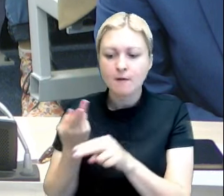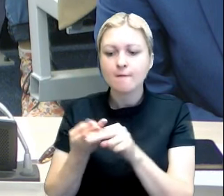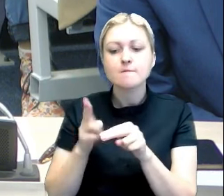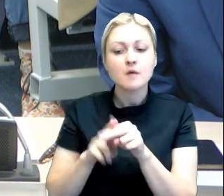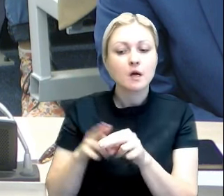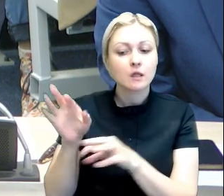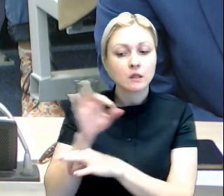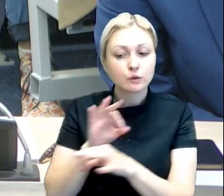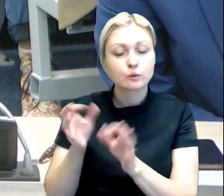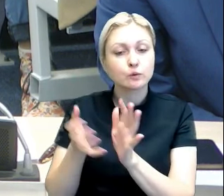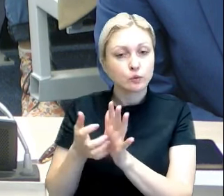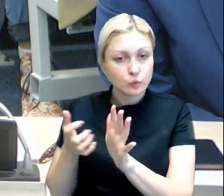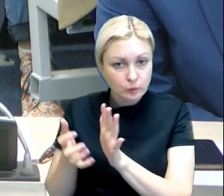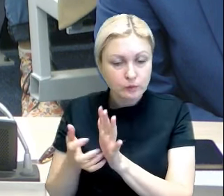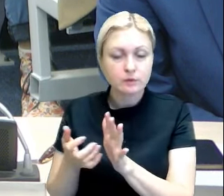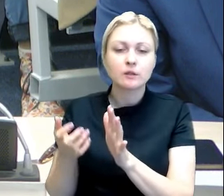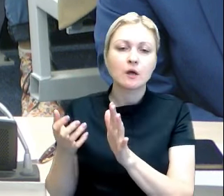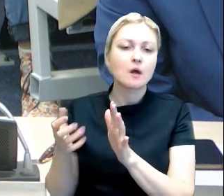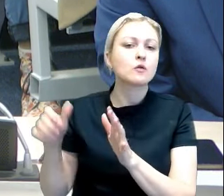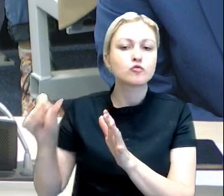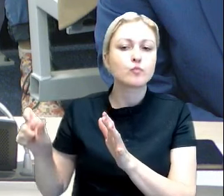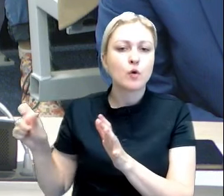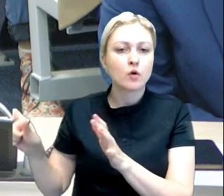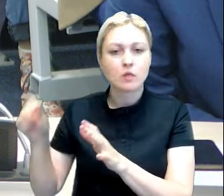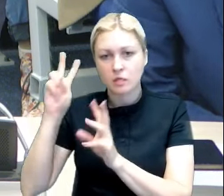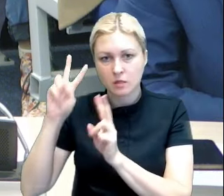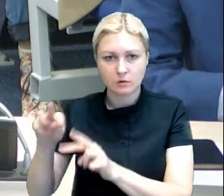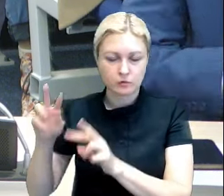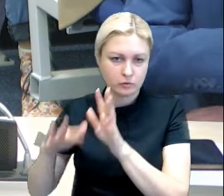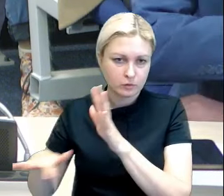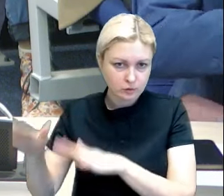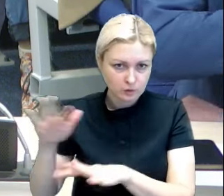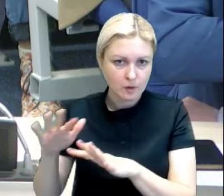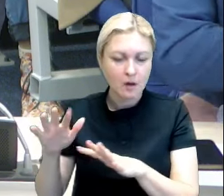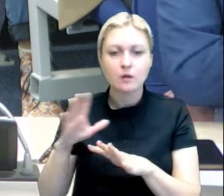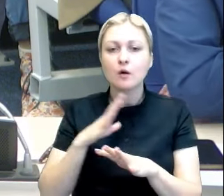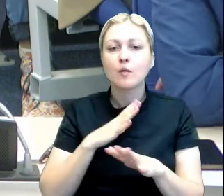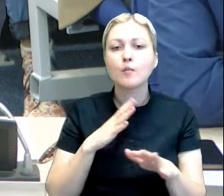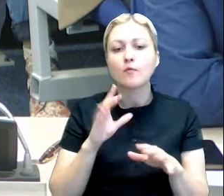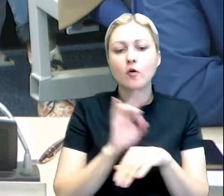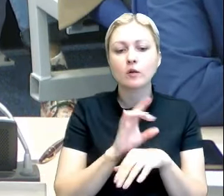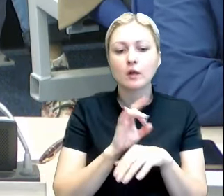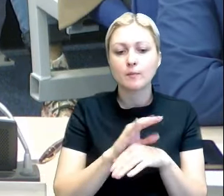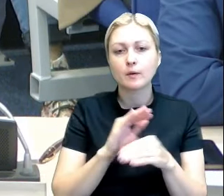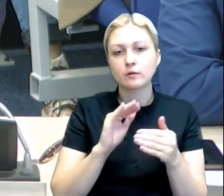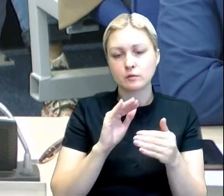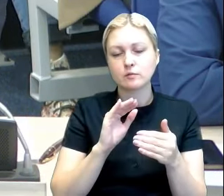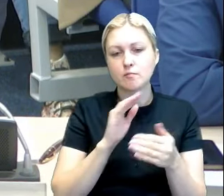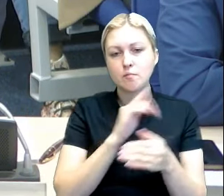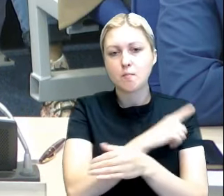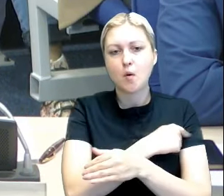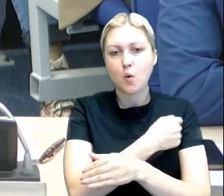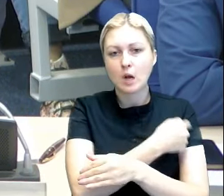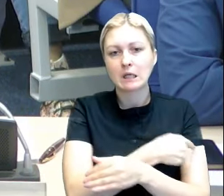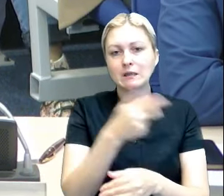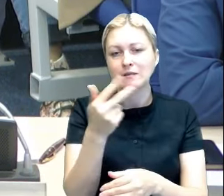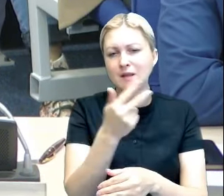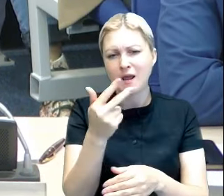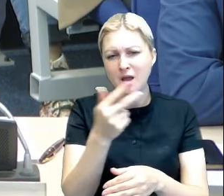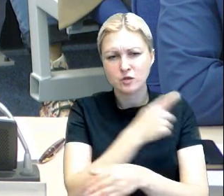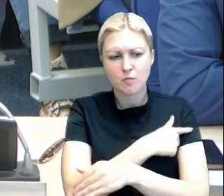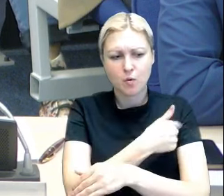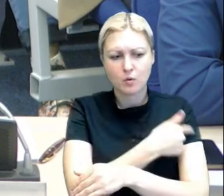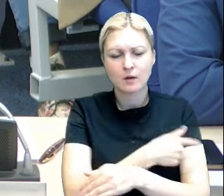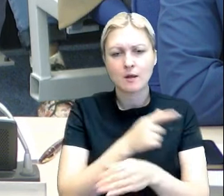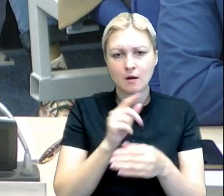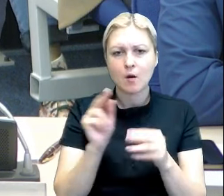patį turėjom tą pačią situaciją kai kalba buvo apie klaipėdos poliklinikos visiem geriau žinomas kai trečiosios poliklinikos rekonstrukcija